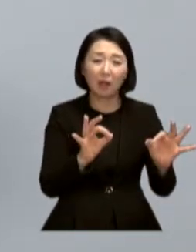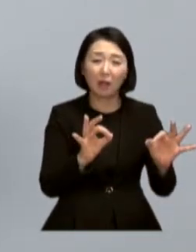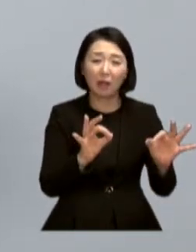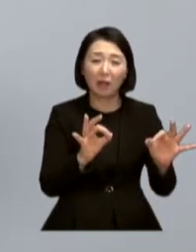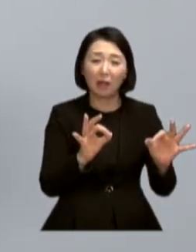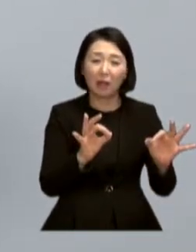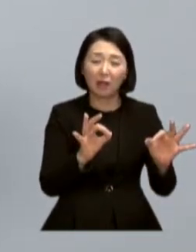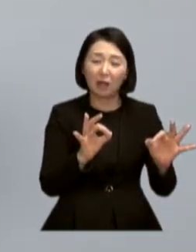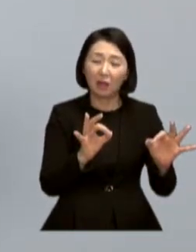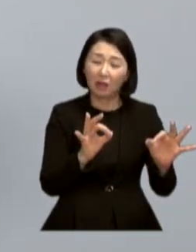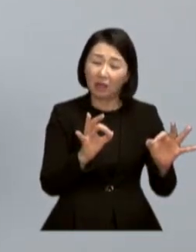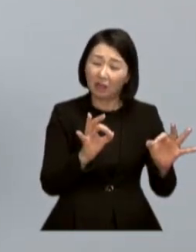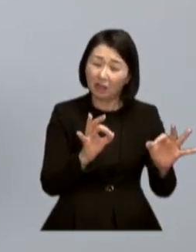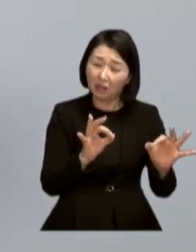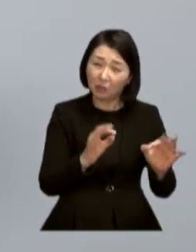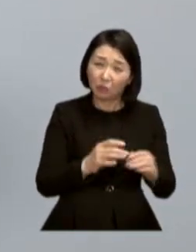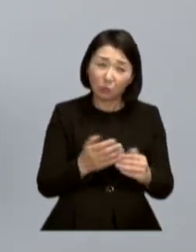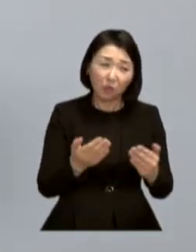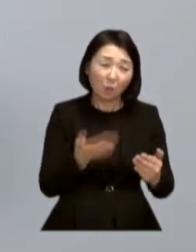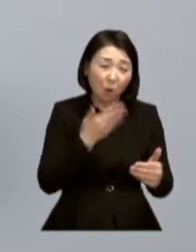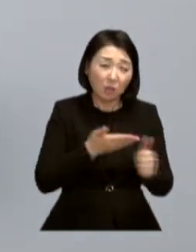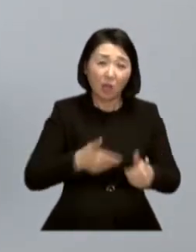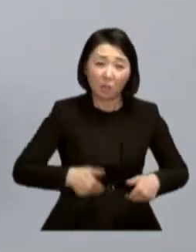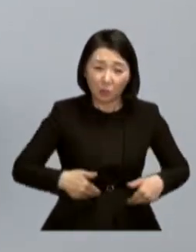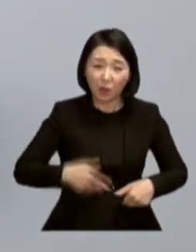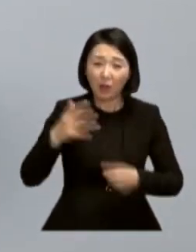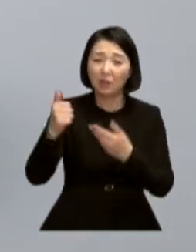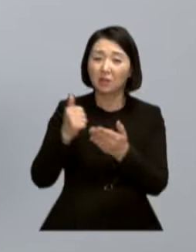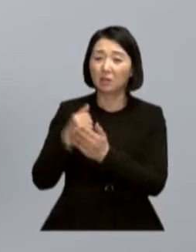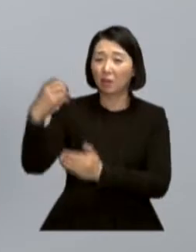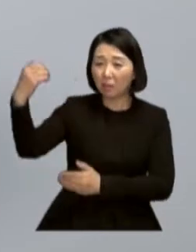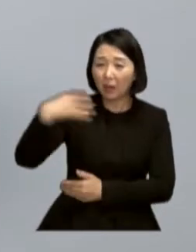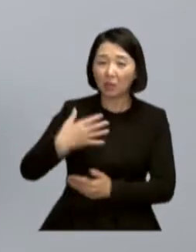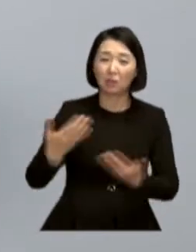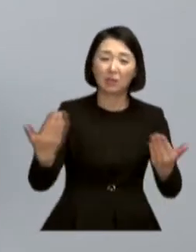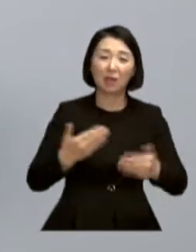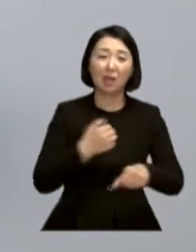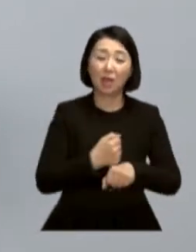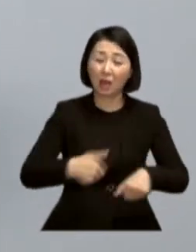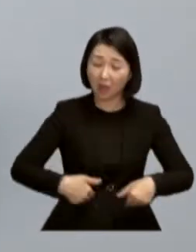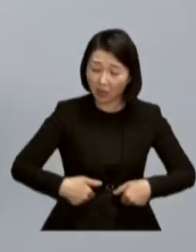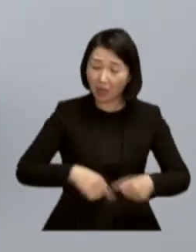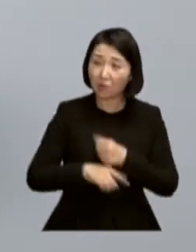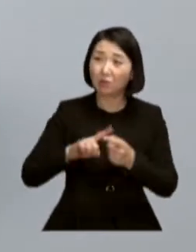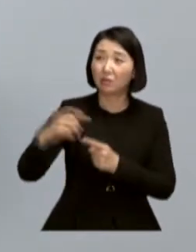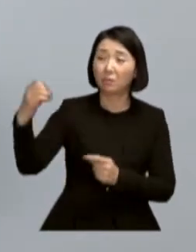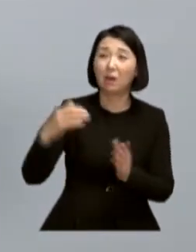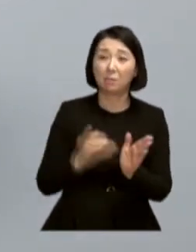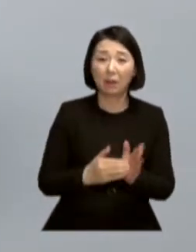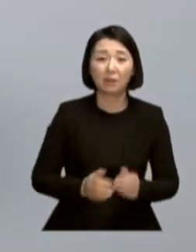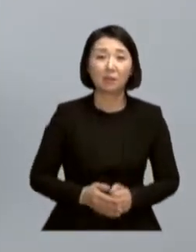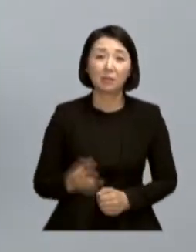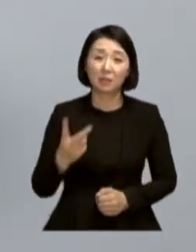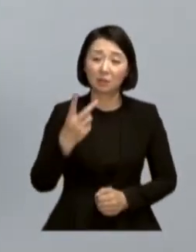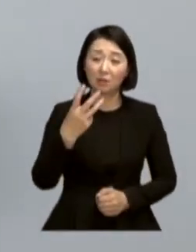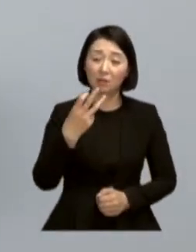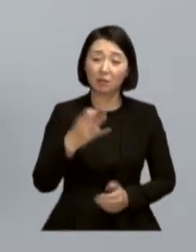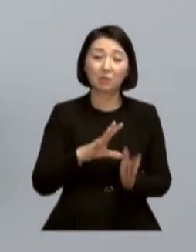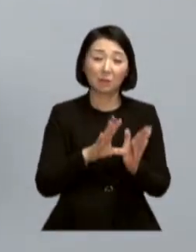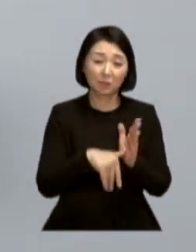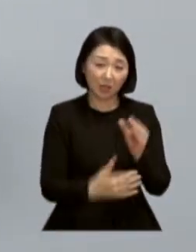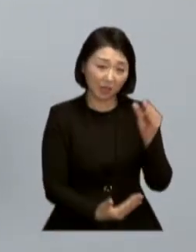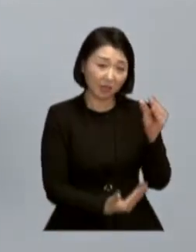라고 하나님께서 말씀하시면서 이곳에서 사역을 해야 되는 것들을 말씀하셨고 그 2013년에